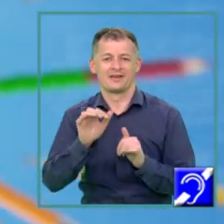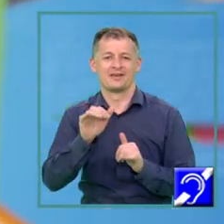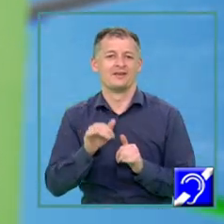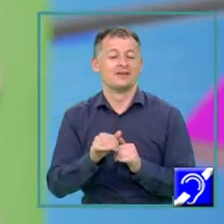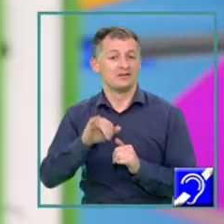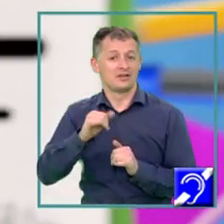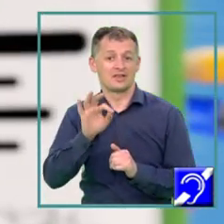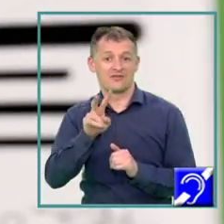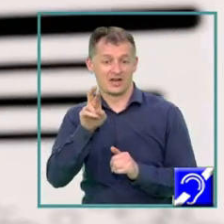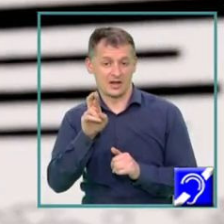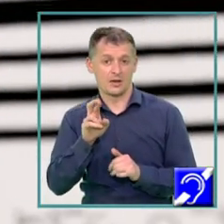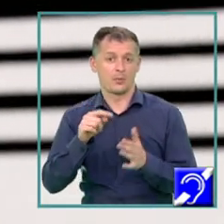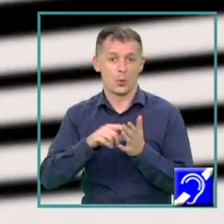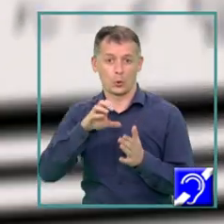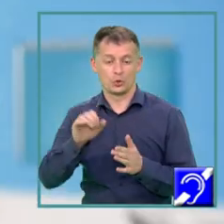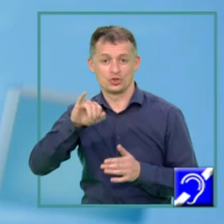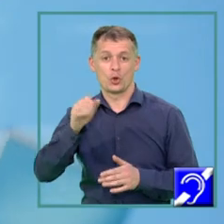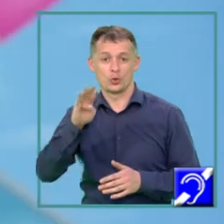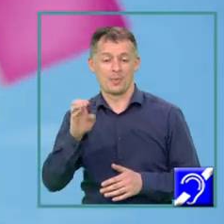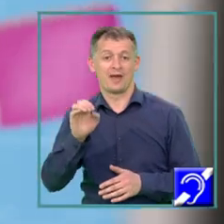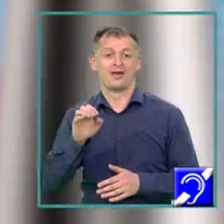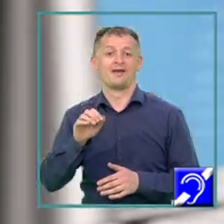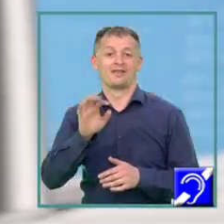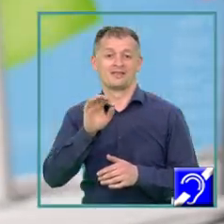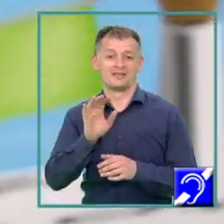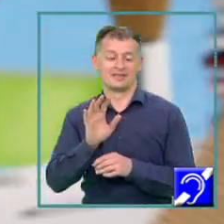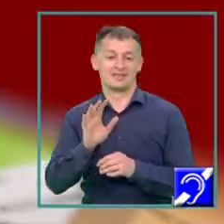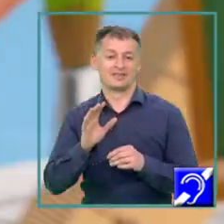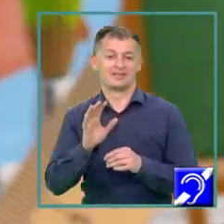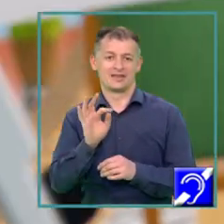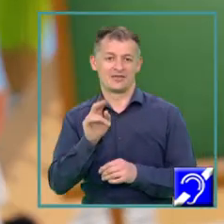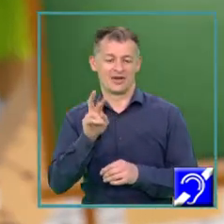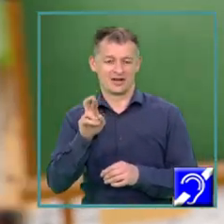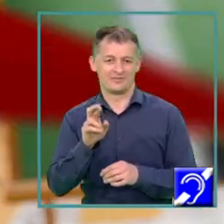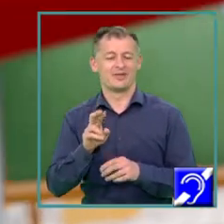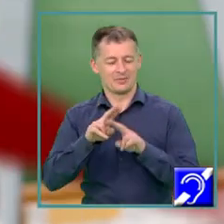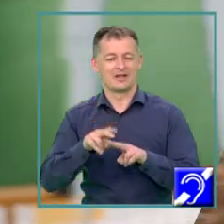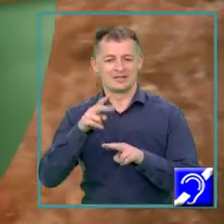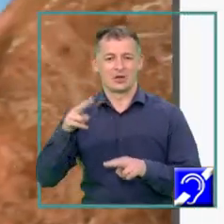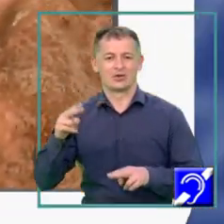tvr.ro și pe canalul de YouTube al TVR. Rămâneți pe TVR2, ne întoarcem imediat!